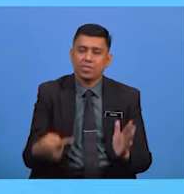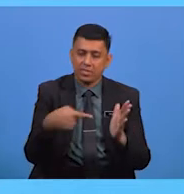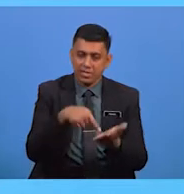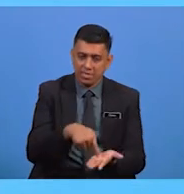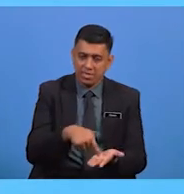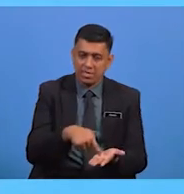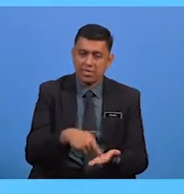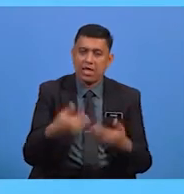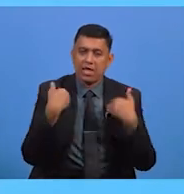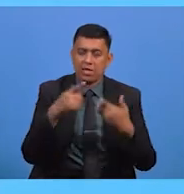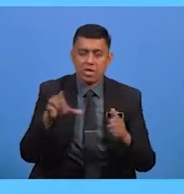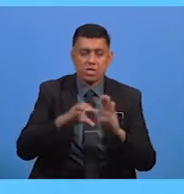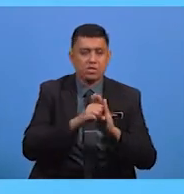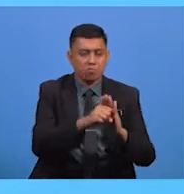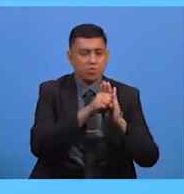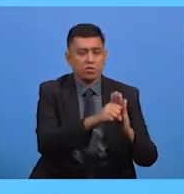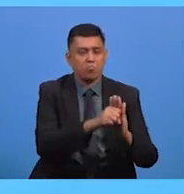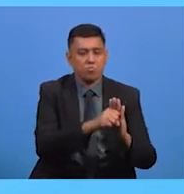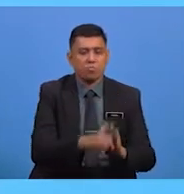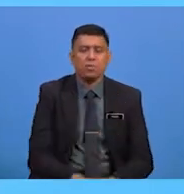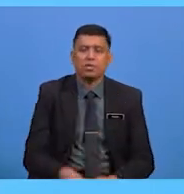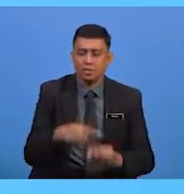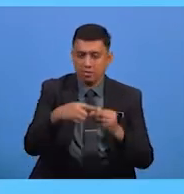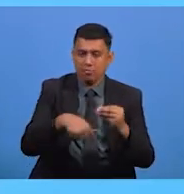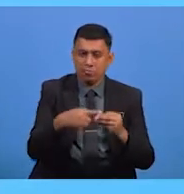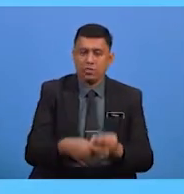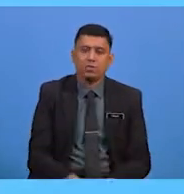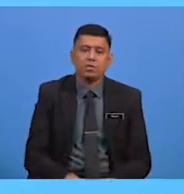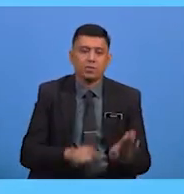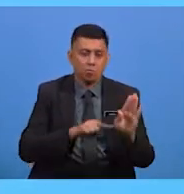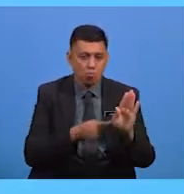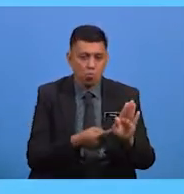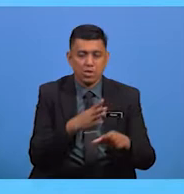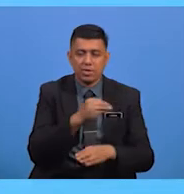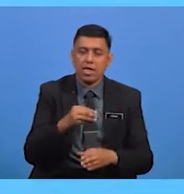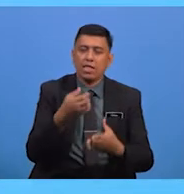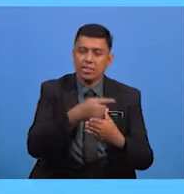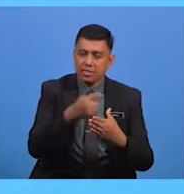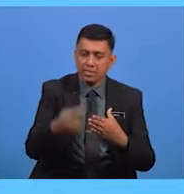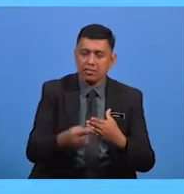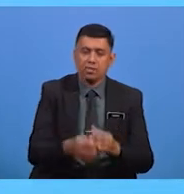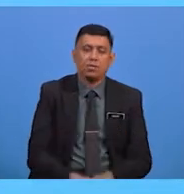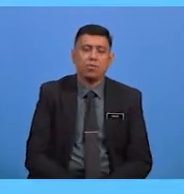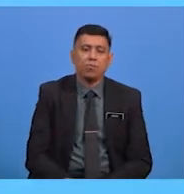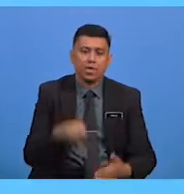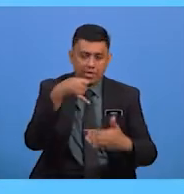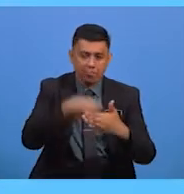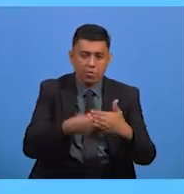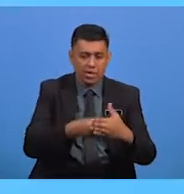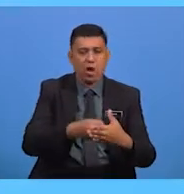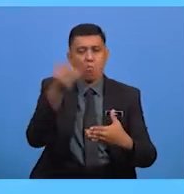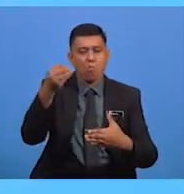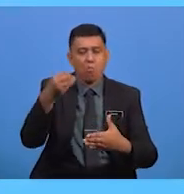Ini adalah simbol-simbol carta alir yang menjelaskan tentang mula dan tamat, aktiviti input dan